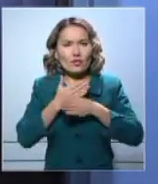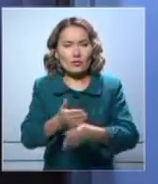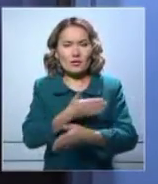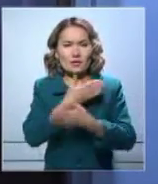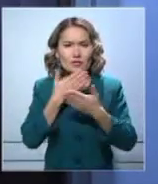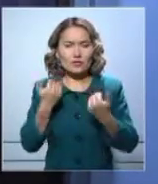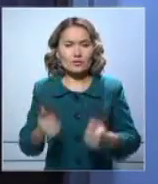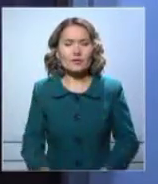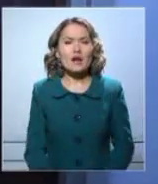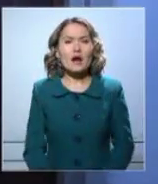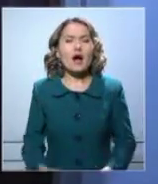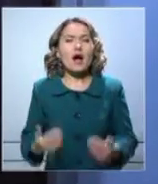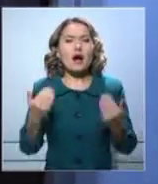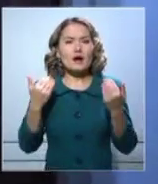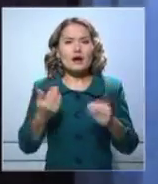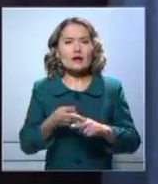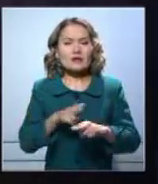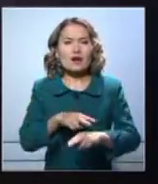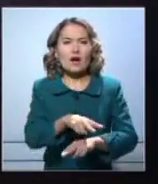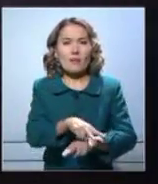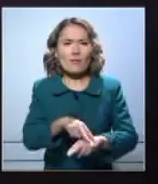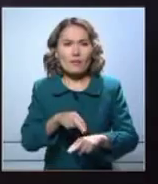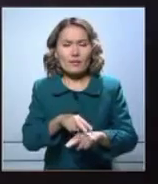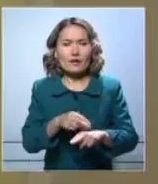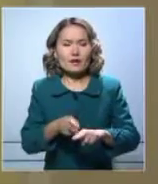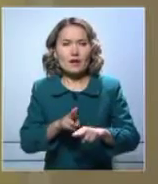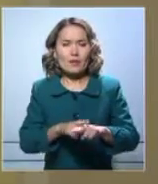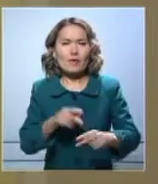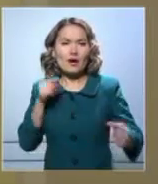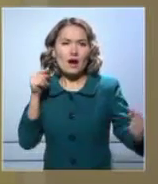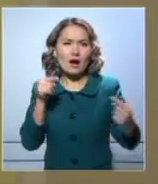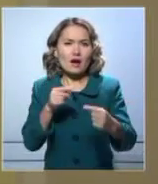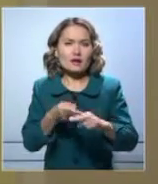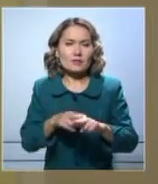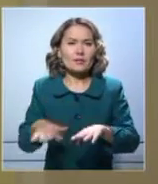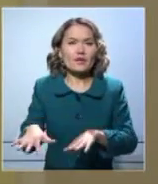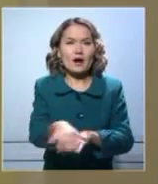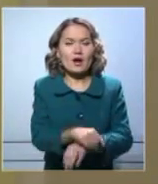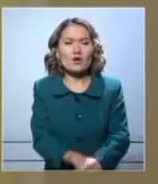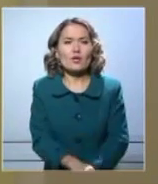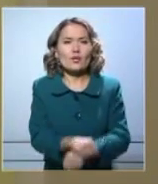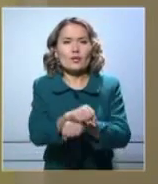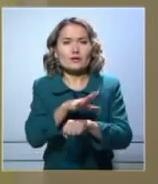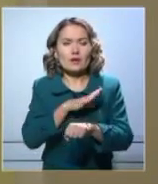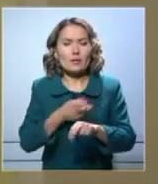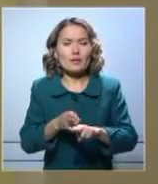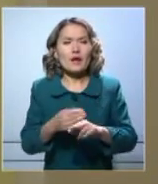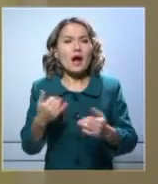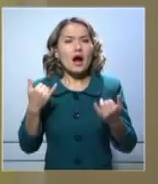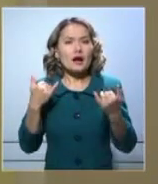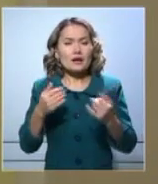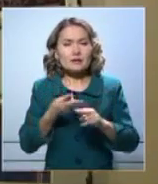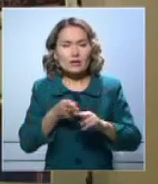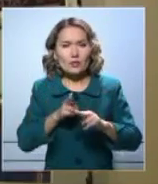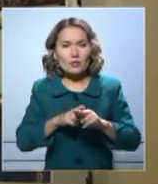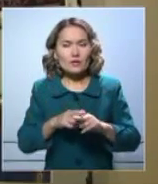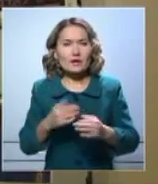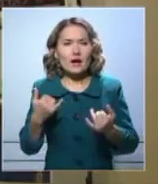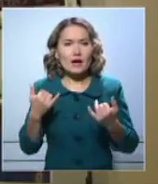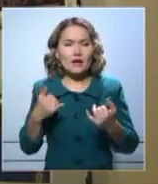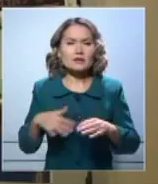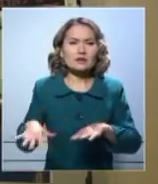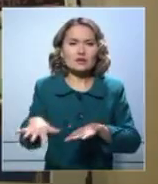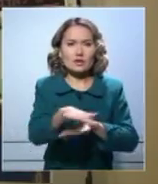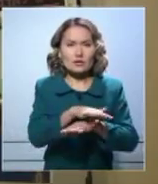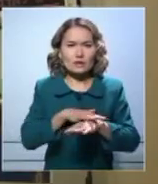көрсетті деген айыппен құқық қорғаушылар да бас көтерді. Бұл әлемге әйгілі Amnesty International адам құқығын қорғау ұйымының кеңсесі. Олар өз